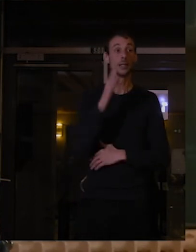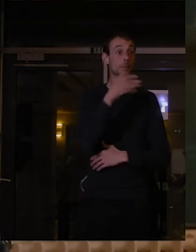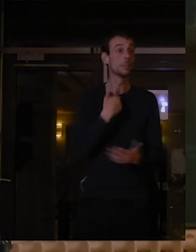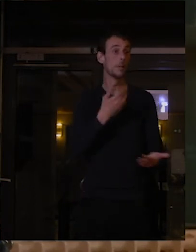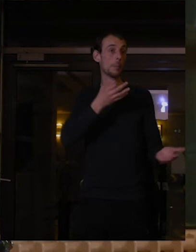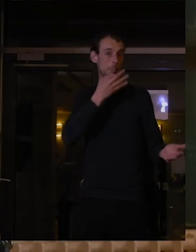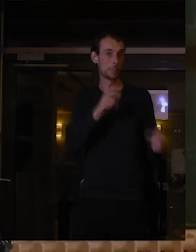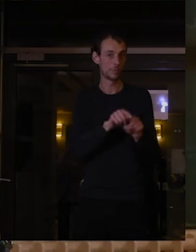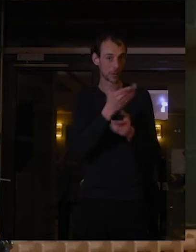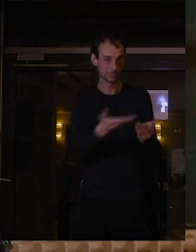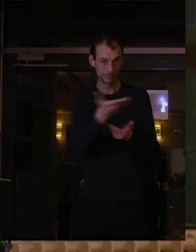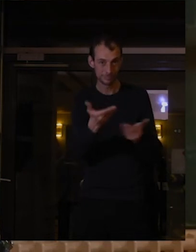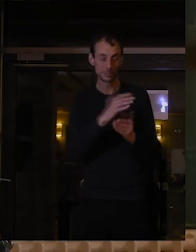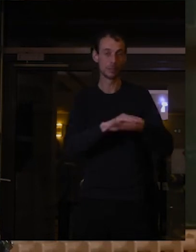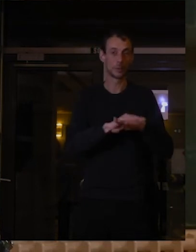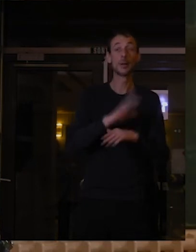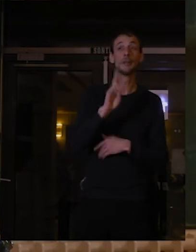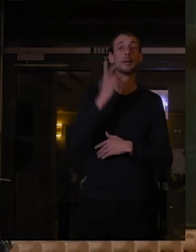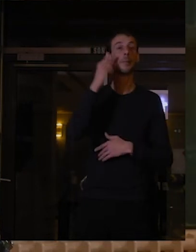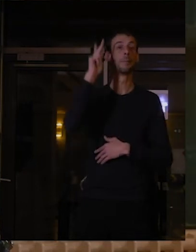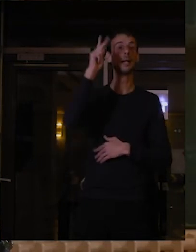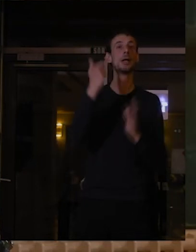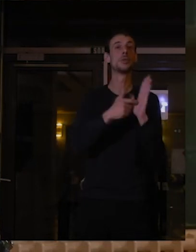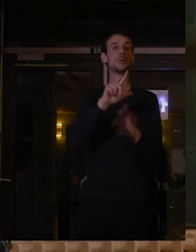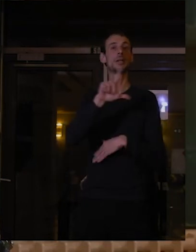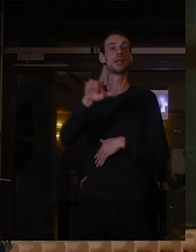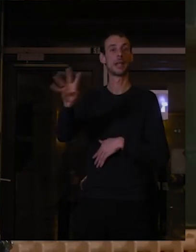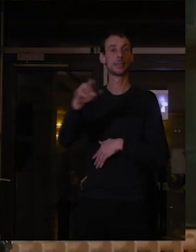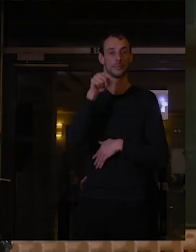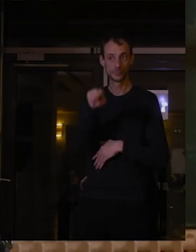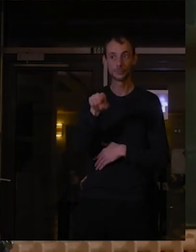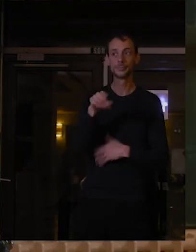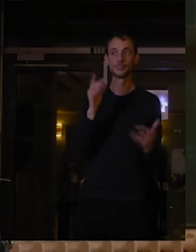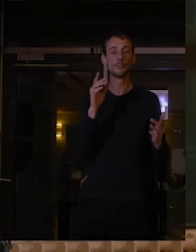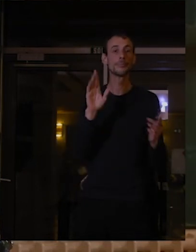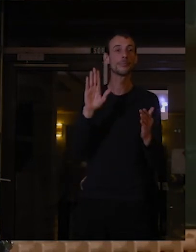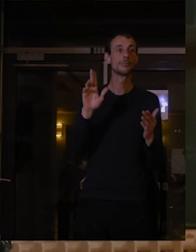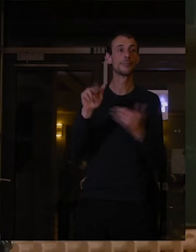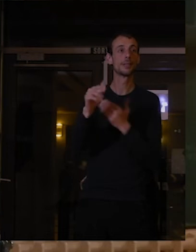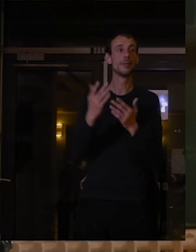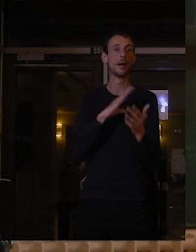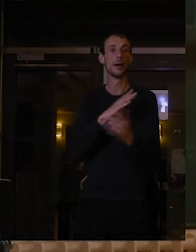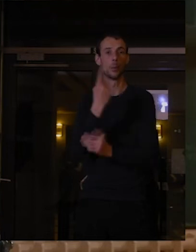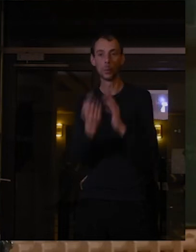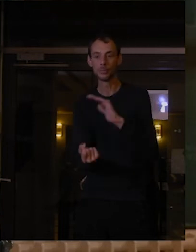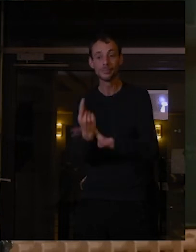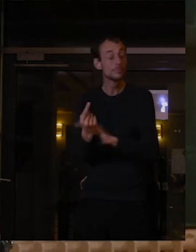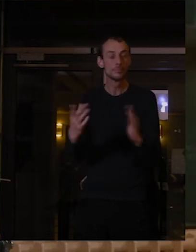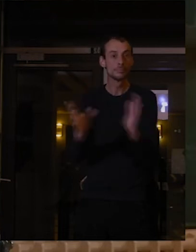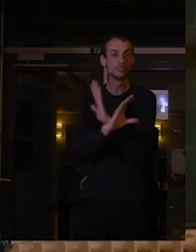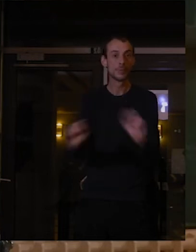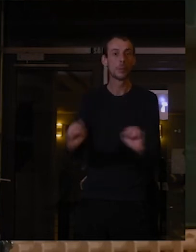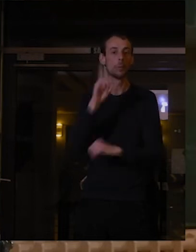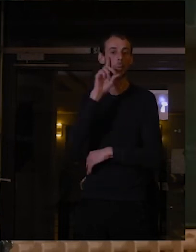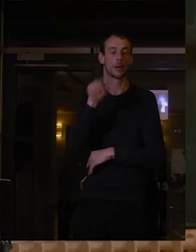pour dire que Paris 2024 sera l'objet d'une innovation tout à fait particulière, puisque c'est la première